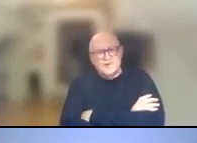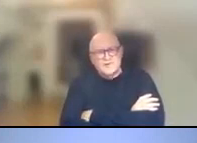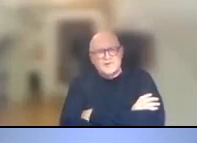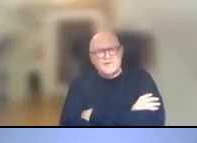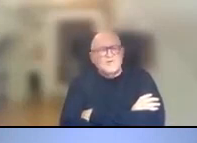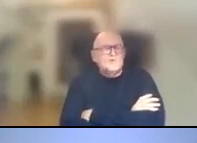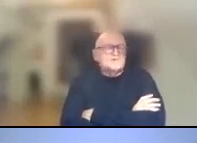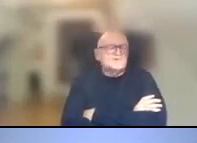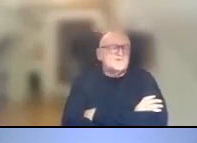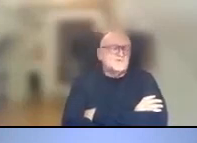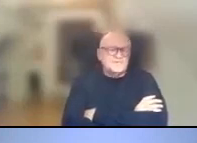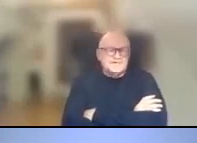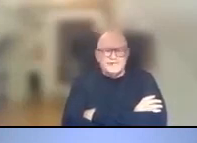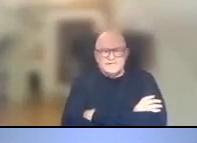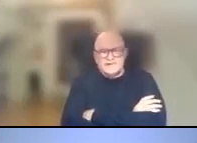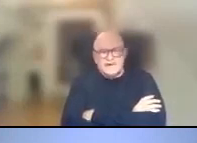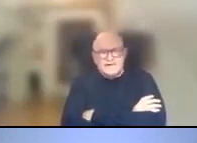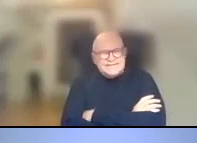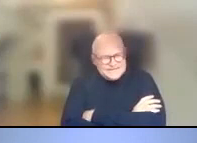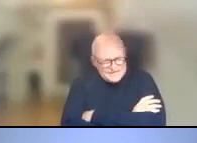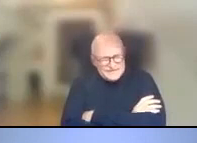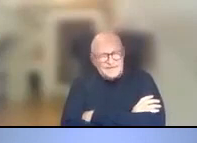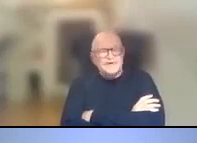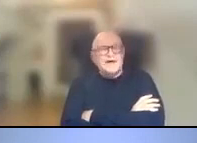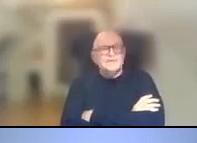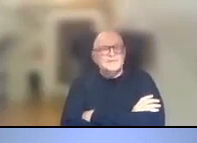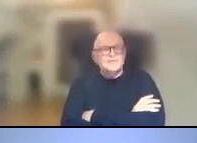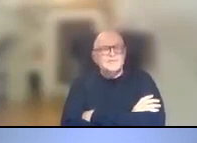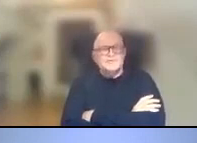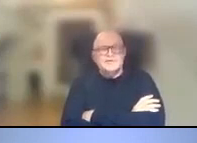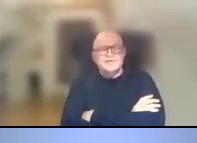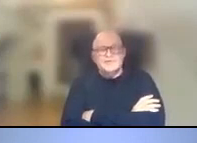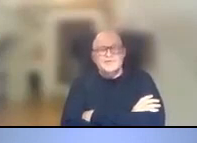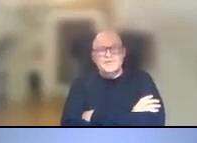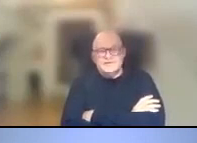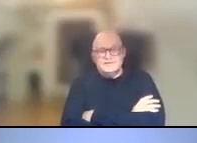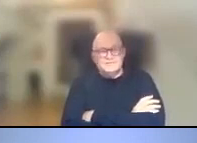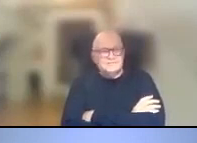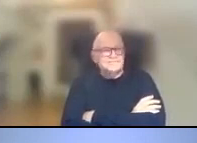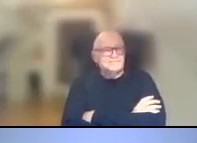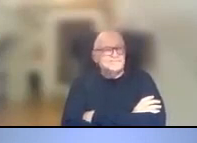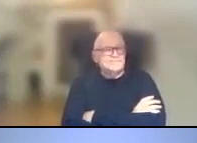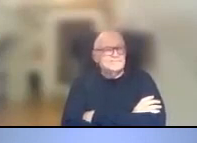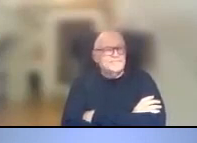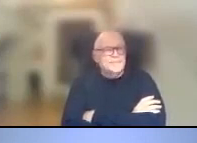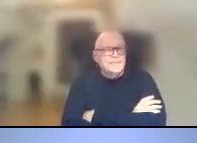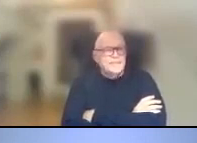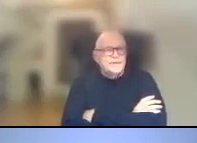Untersuchungen höchstens 50% aller tatsächlich begangenen Tötungsdelikte umfassen.